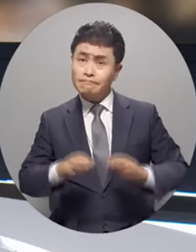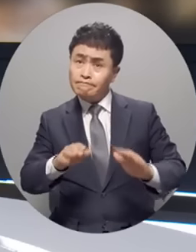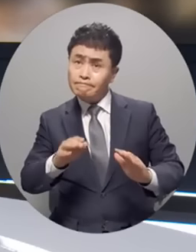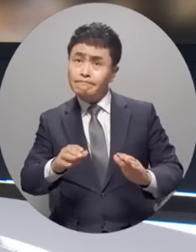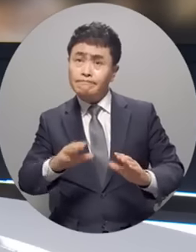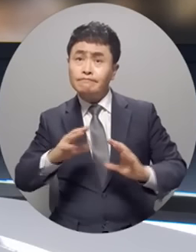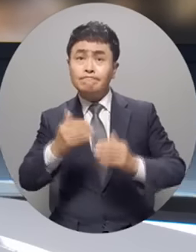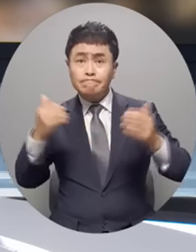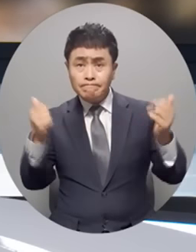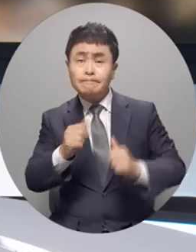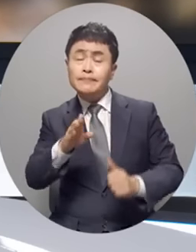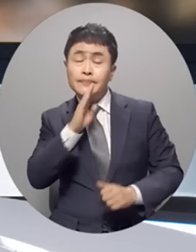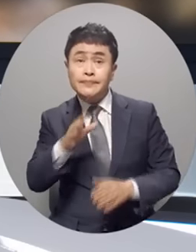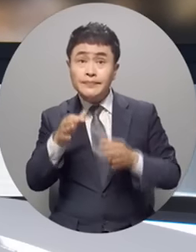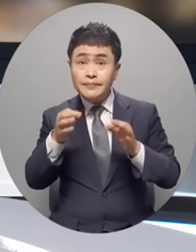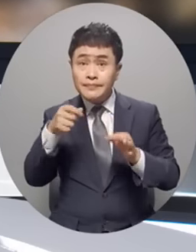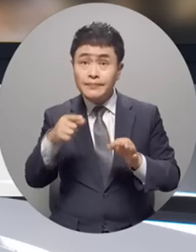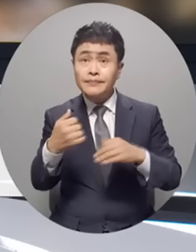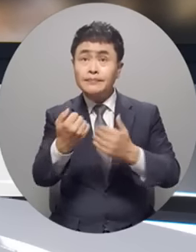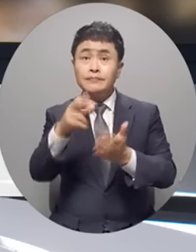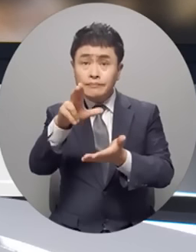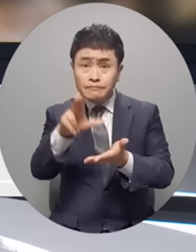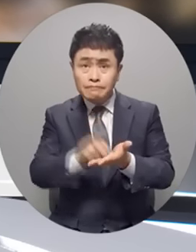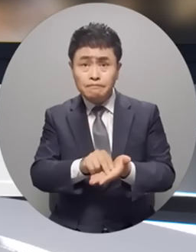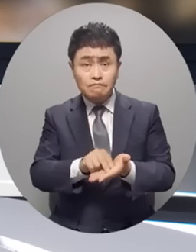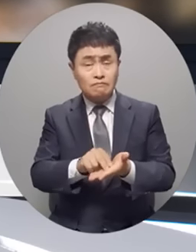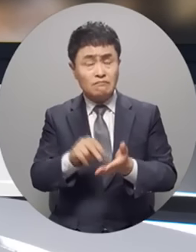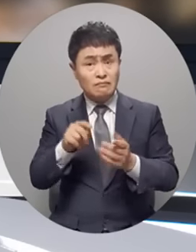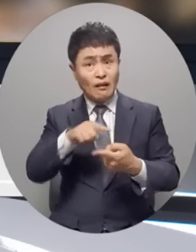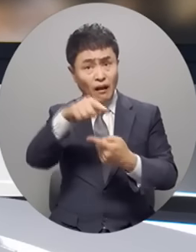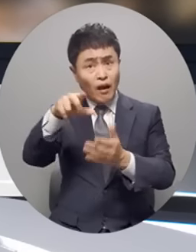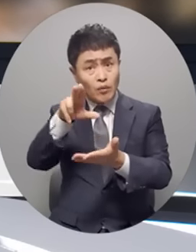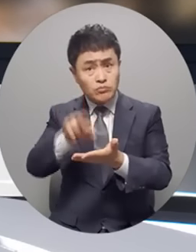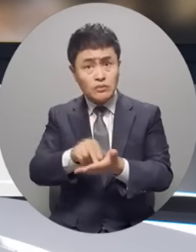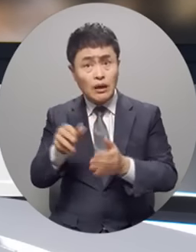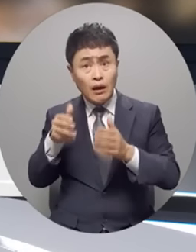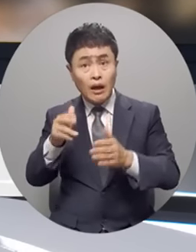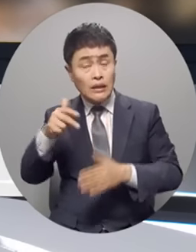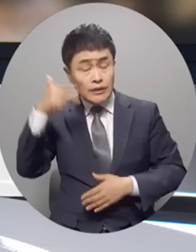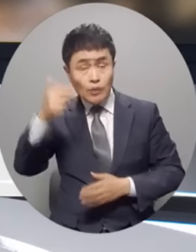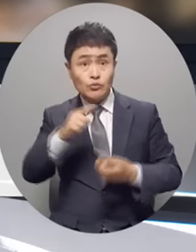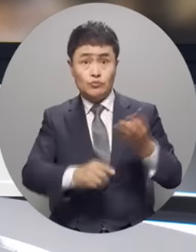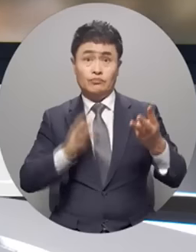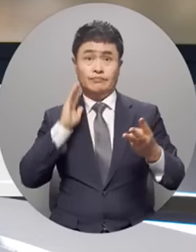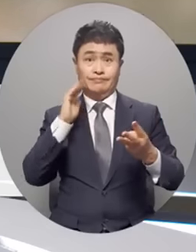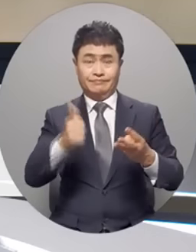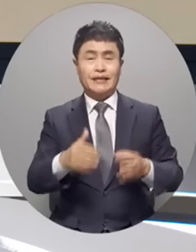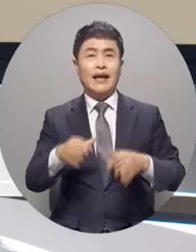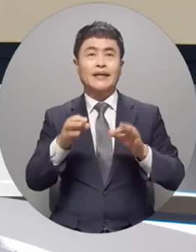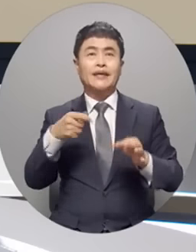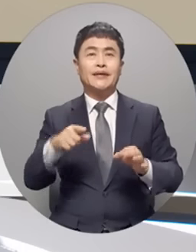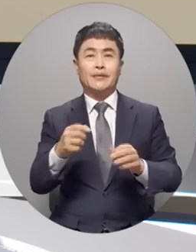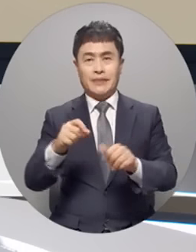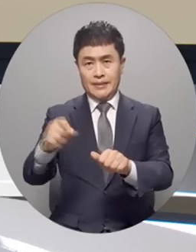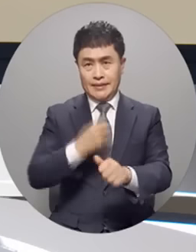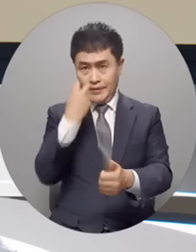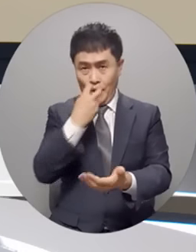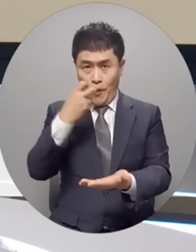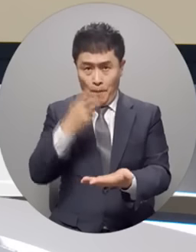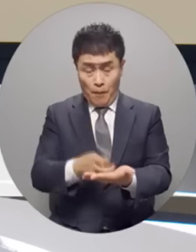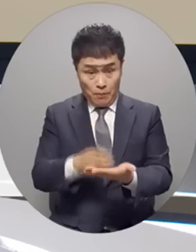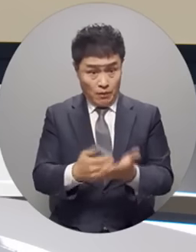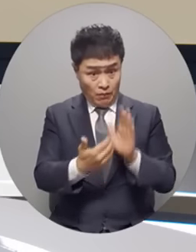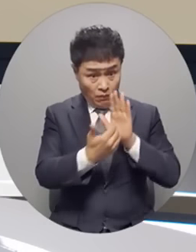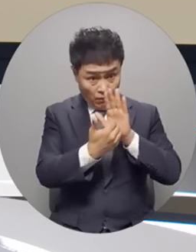이런 가운데 국회 역시 김건희 여사 문제로 빨려 들어가고 있습니다. 다음 주 윤석열 대통령이 김건희 여사 특검법에 대해